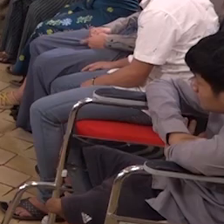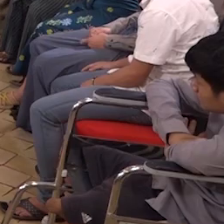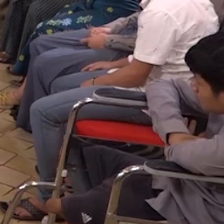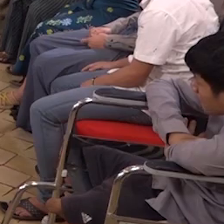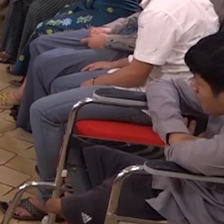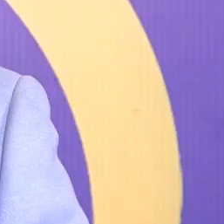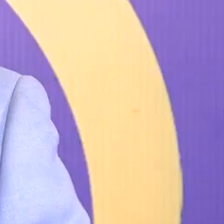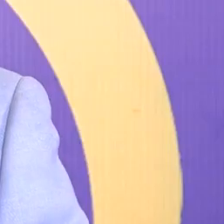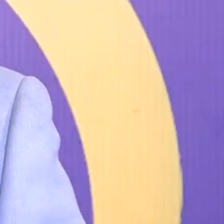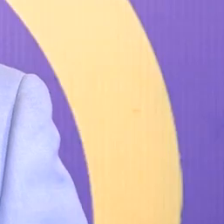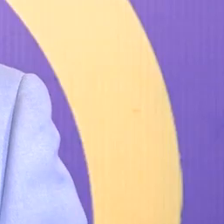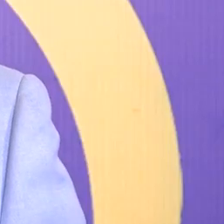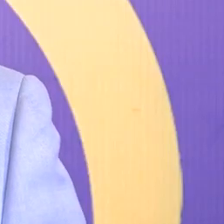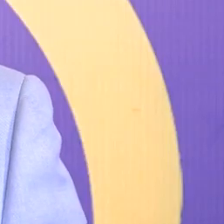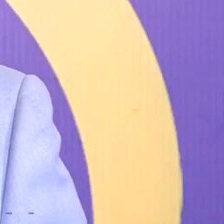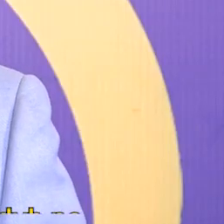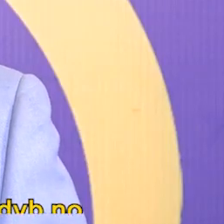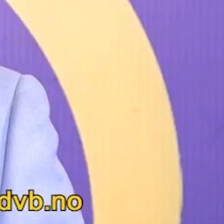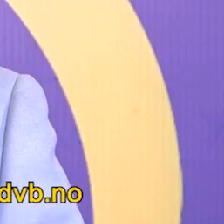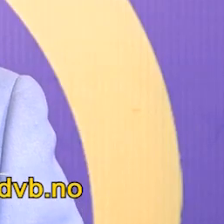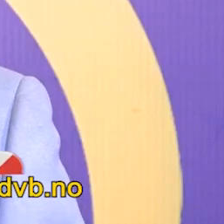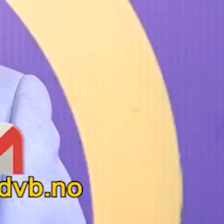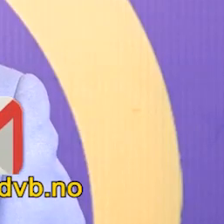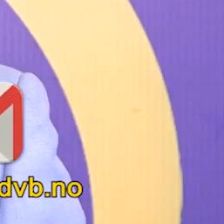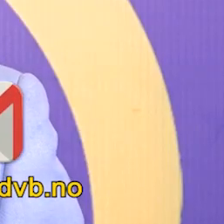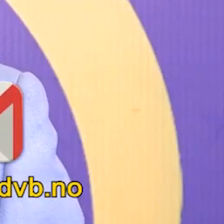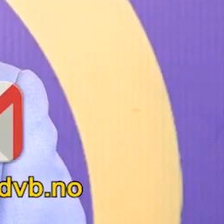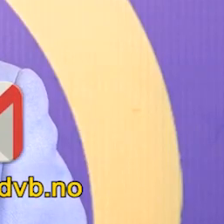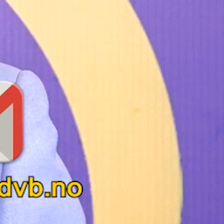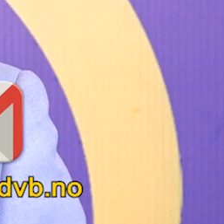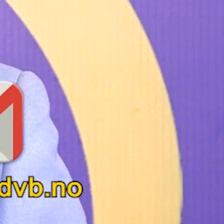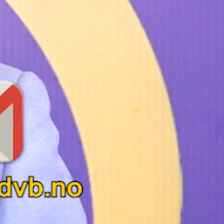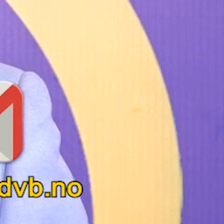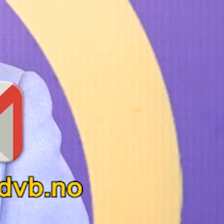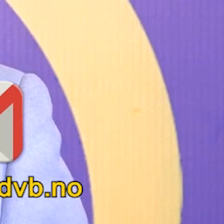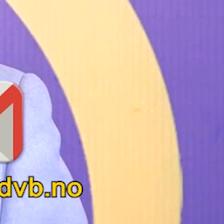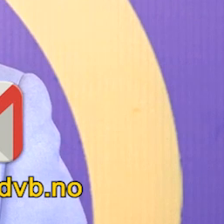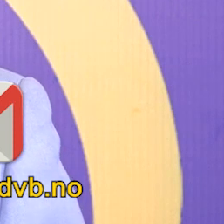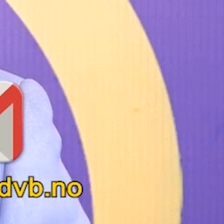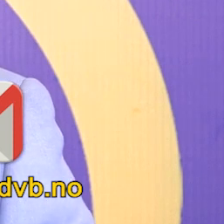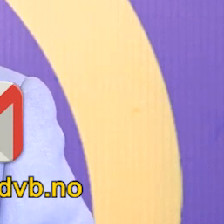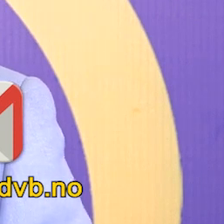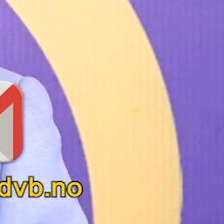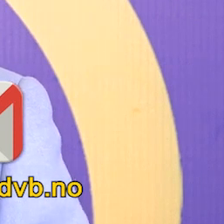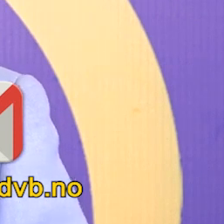မ်လို့ကျွန်တော်နားလည်ပါတယ်အဲ့တော့နောက်ထပ်ဆွေးနွေးကြရည်အများကြီးကြောင်းပါပါနောက်ထပ်ဆွေးနွေးခြင်းနေဆိုတော့ကျွန်တော်တို့ဒီဒီဘိတ်ရဲ့ Facebook ရှိပါ